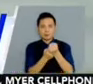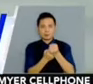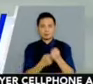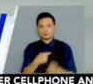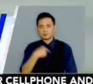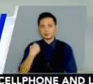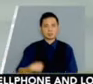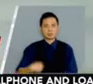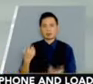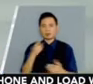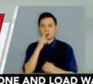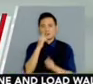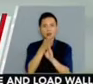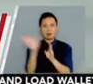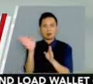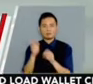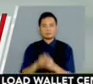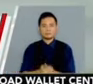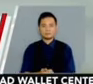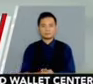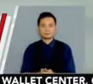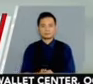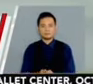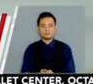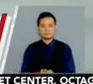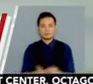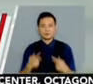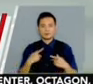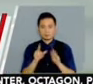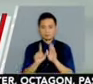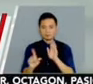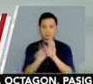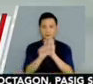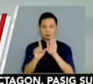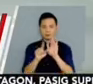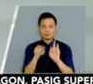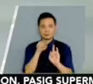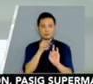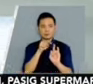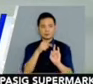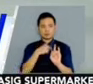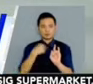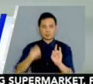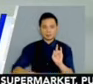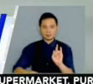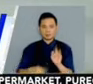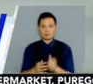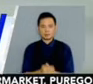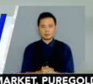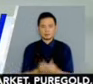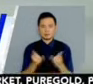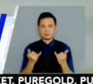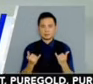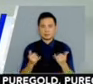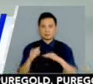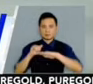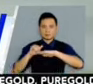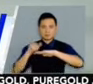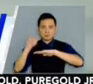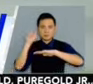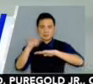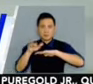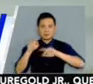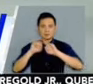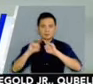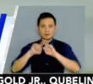pa man magdeklara ng fishing ban ang China, mas pinalakas na raw ng Armed Forces of the Philippines ang deployment ito ng mga naval assets sa West Philippine